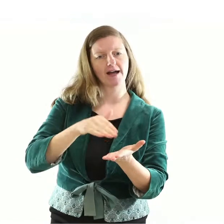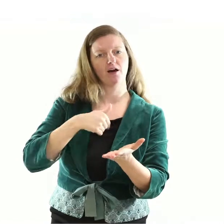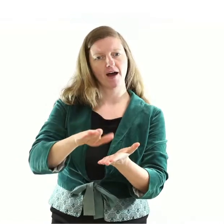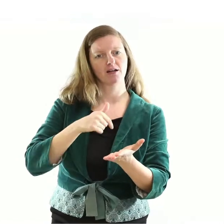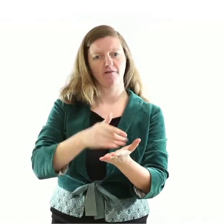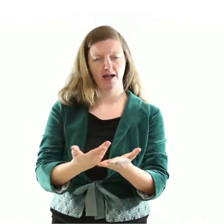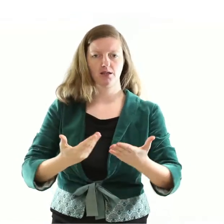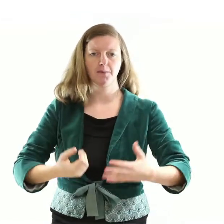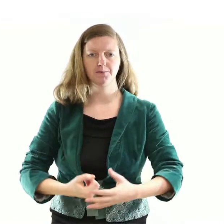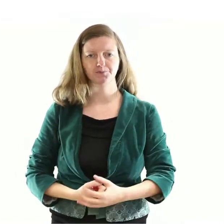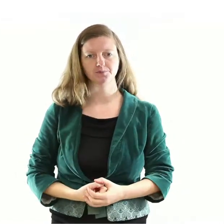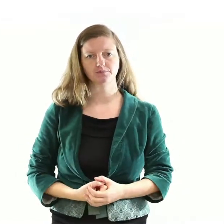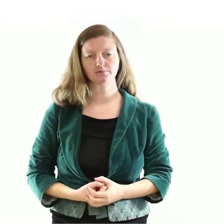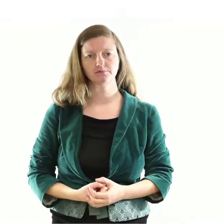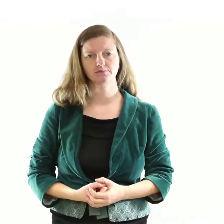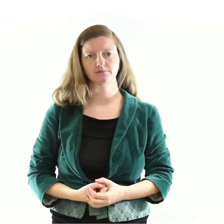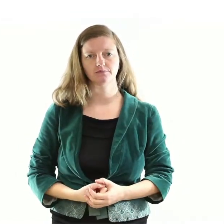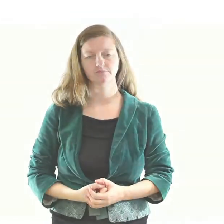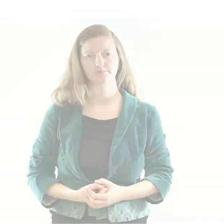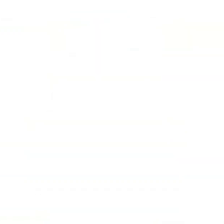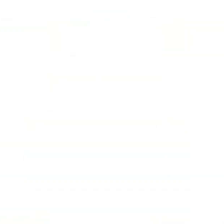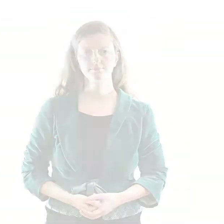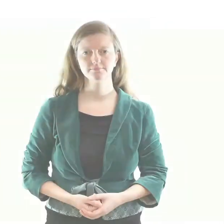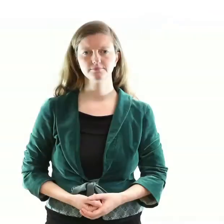nachwachsenden Generationen ähnliche Strukturen vorhalten lässt.